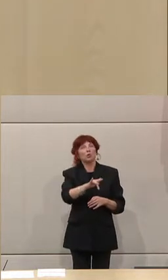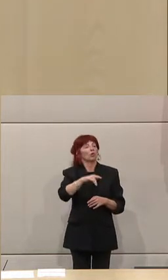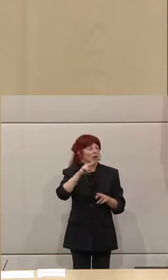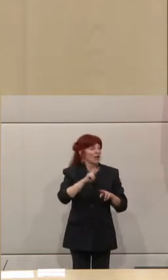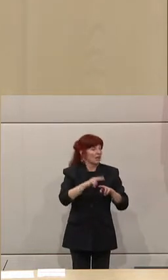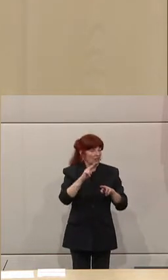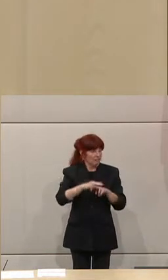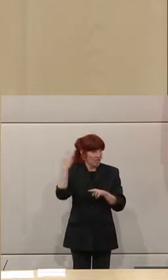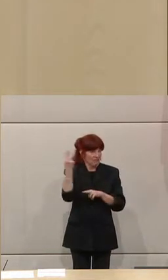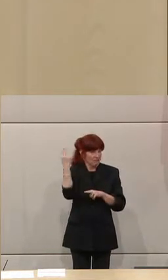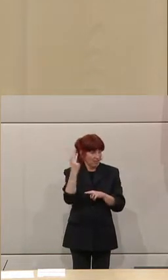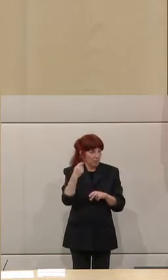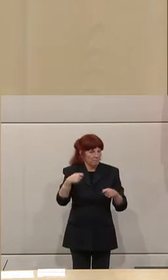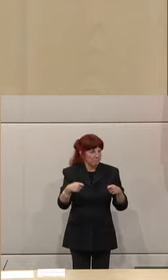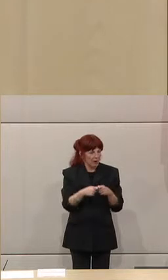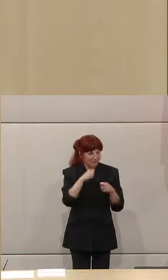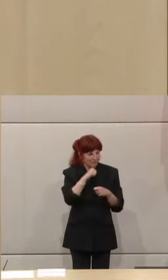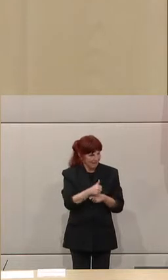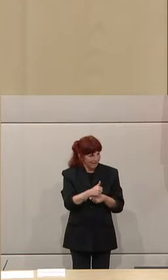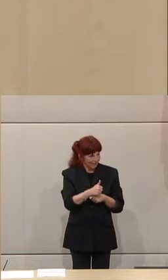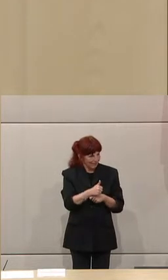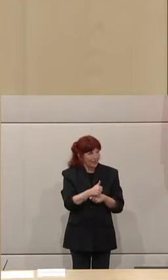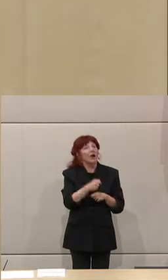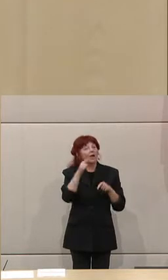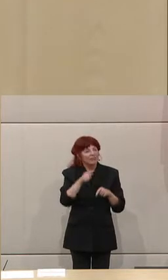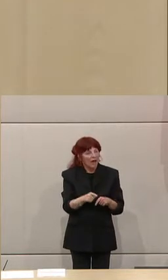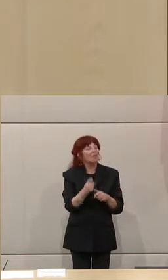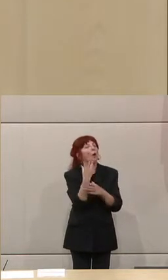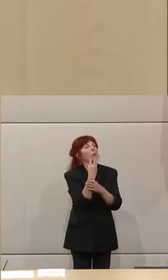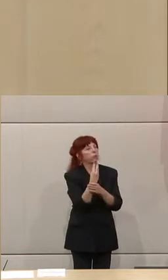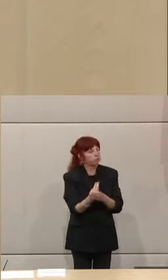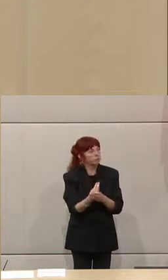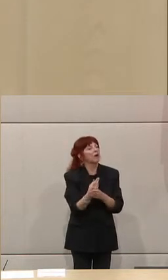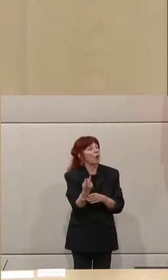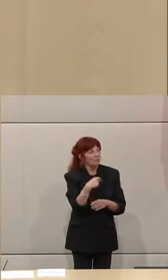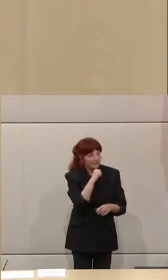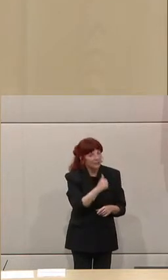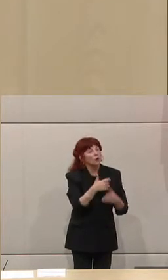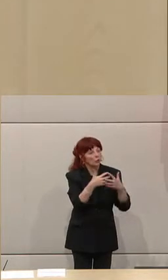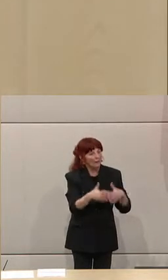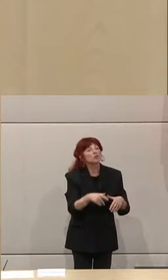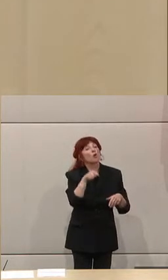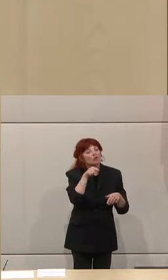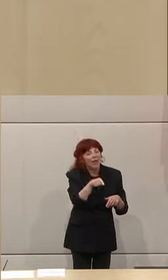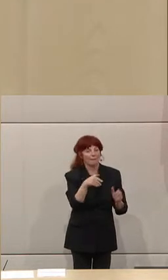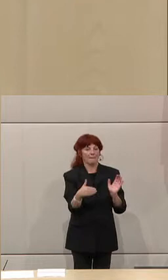die Abschwemmungen, Erosionen verhindern, absterben. Und hier brauchen wir dieses